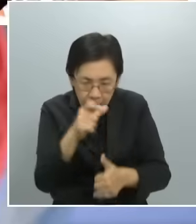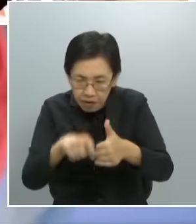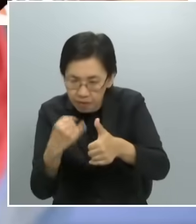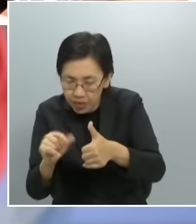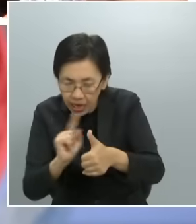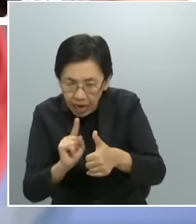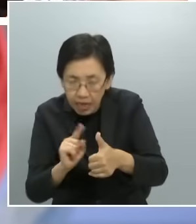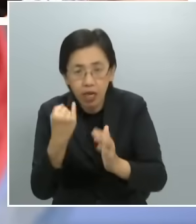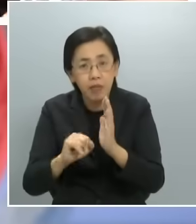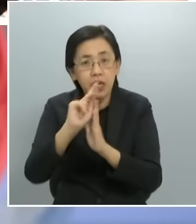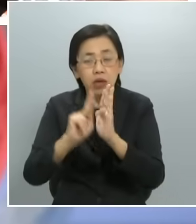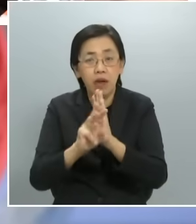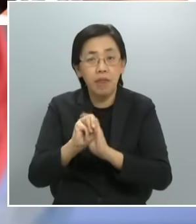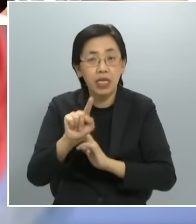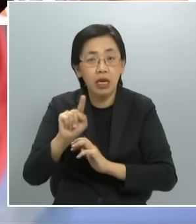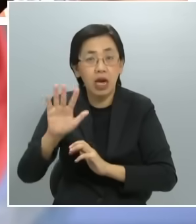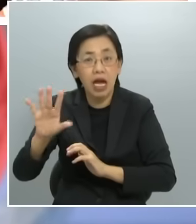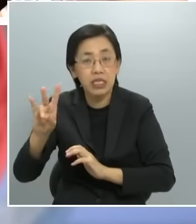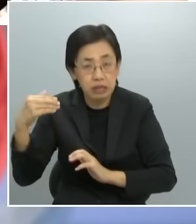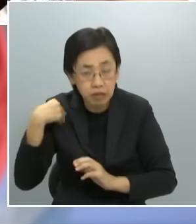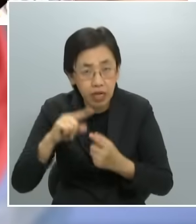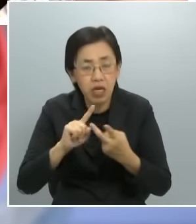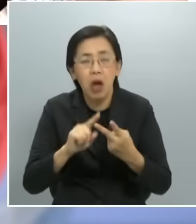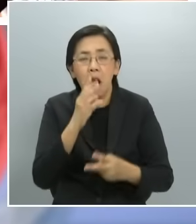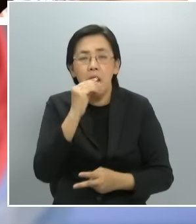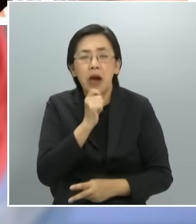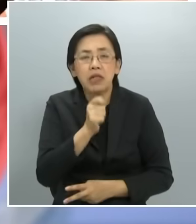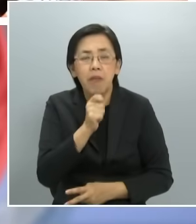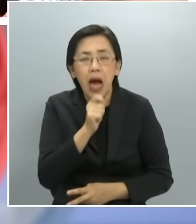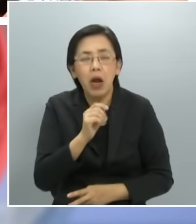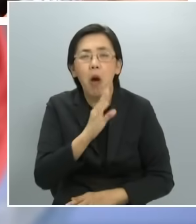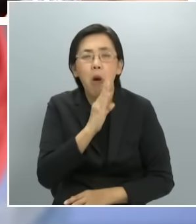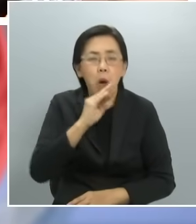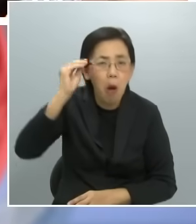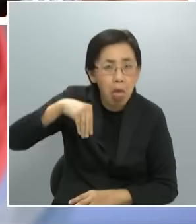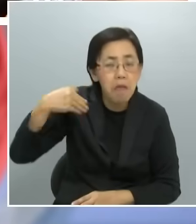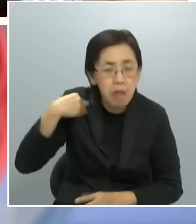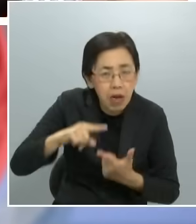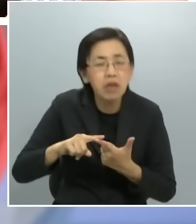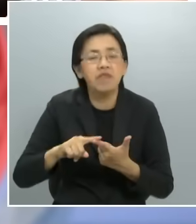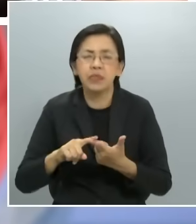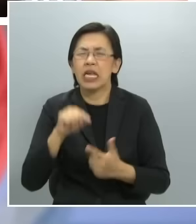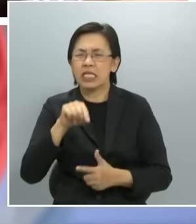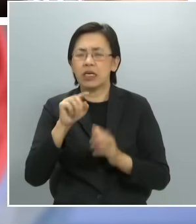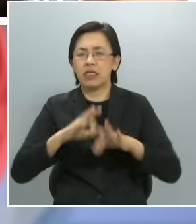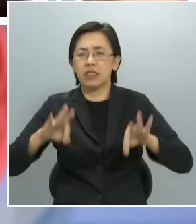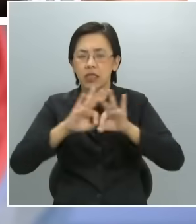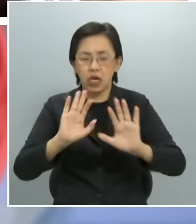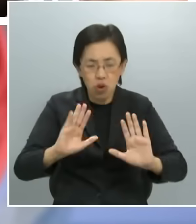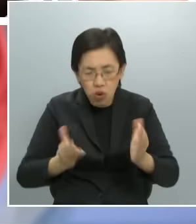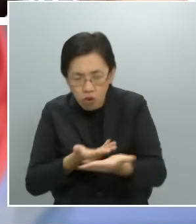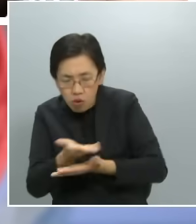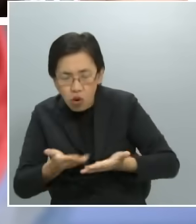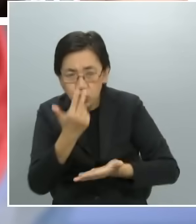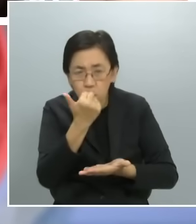ที่มาตรา 157หรือให้การเท็จหรือไม่เหตุการณ์นี้ท่านบอกว่าถือว่าเป็นเรื่องที่ละเอียดอ่อนต้องพิจารณาอย่างละเอียด